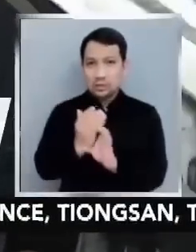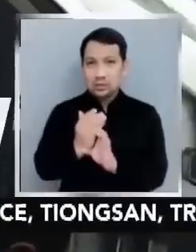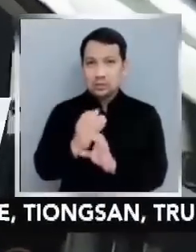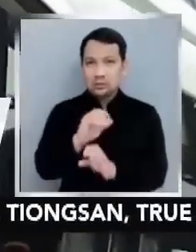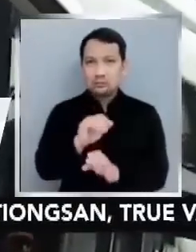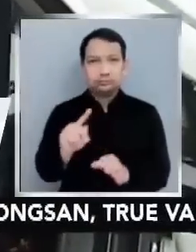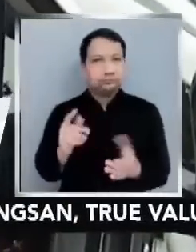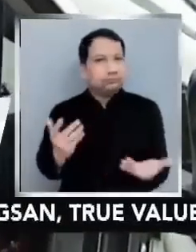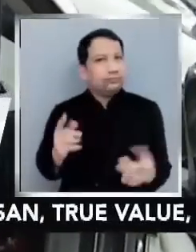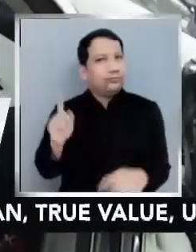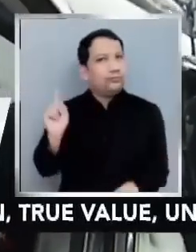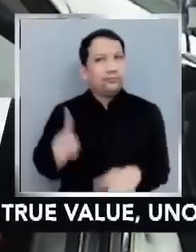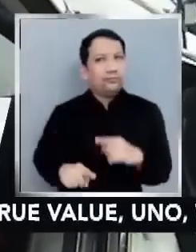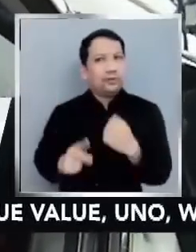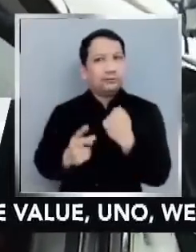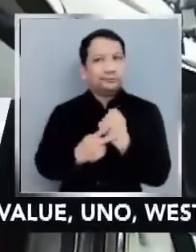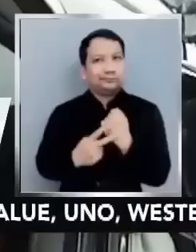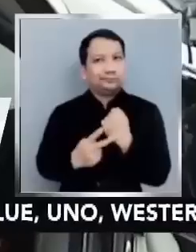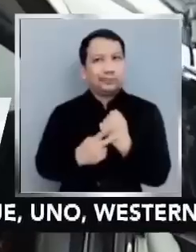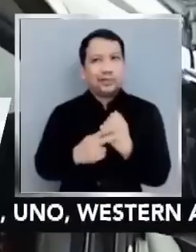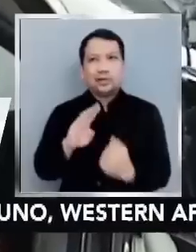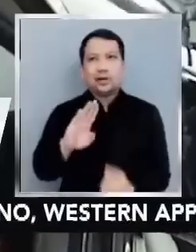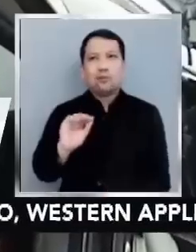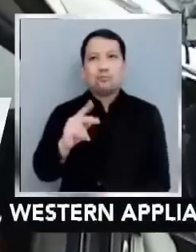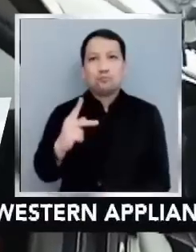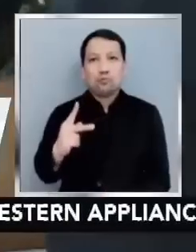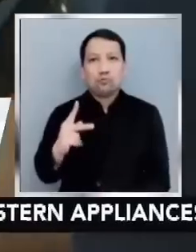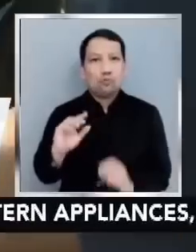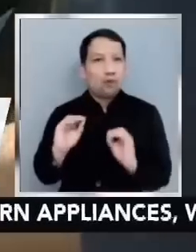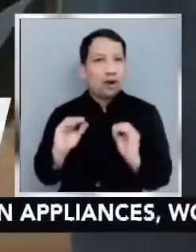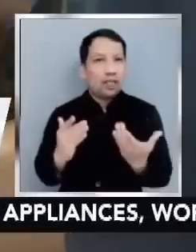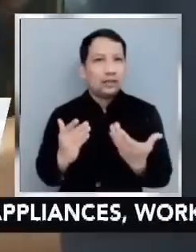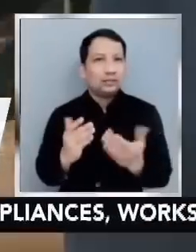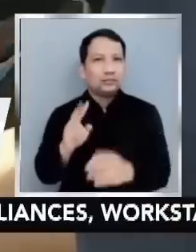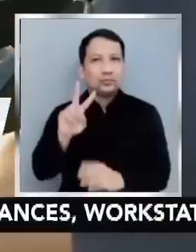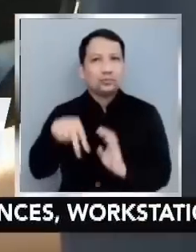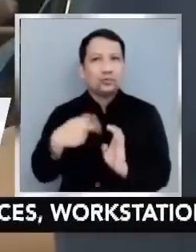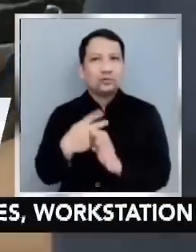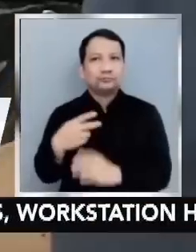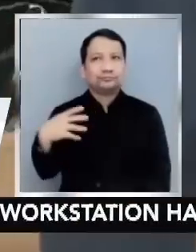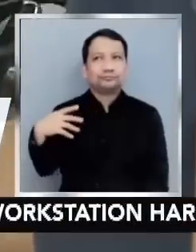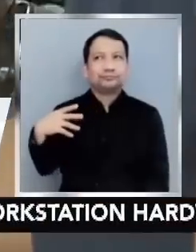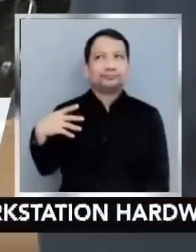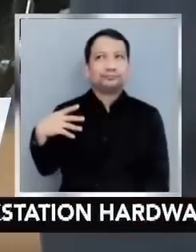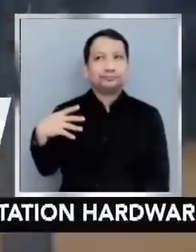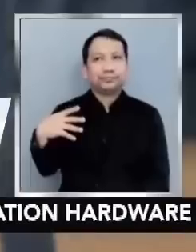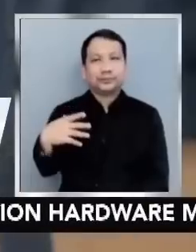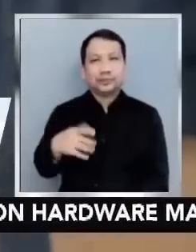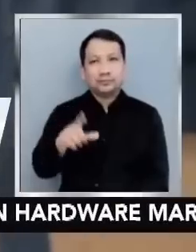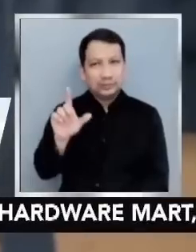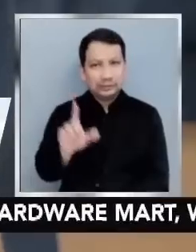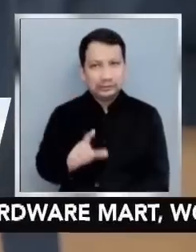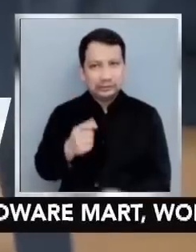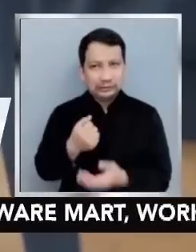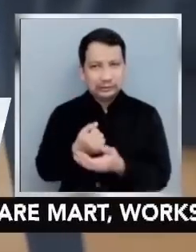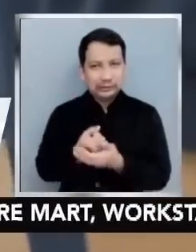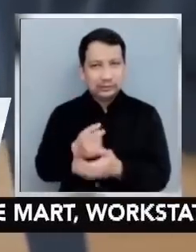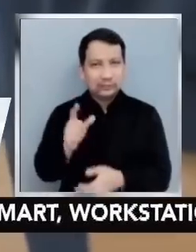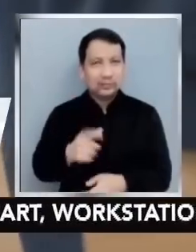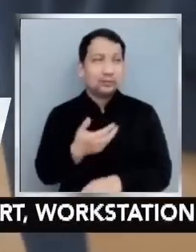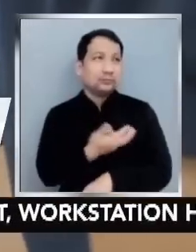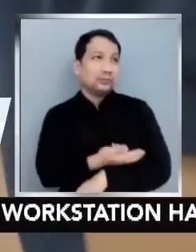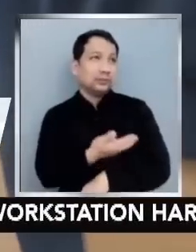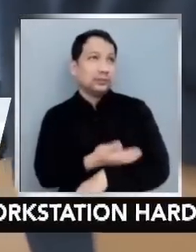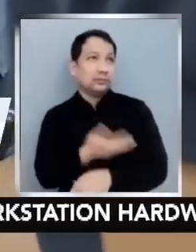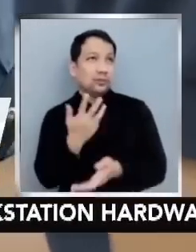wala rin daw booking. 2 oras na siyang nakatenga. Napakahina po talaga sobra. Pasada. Nagpapahinga na lang po kaysa magsayang po ako